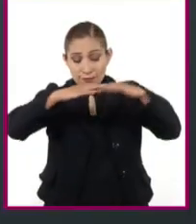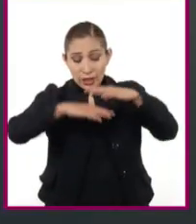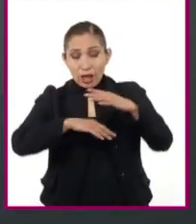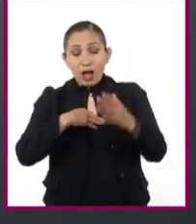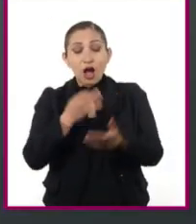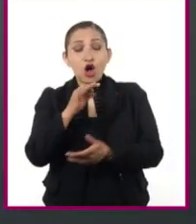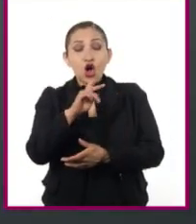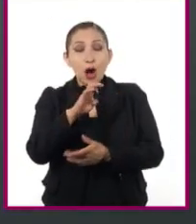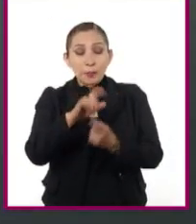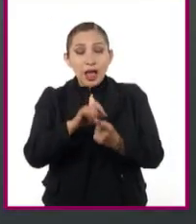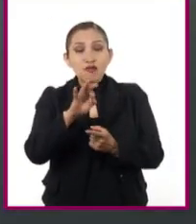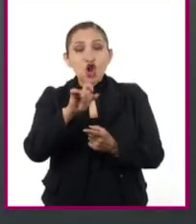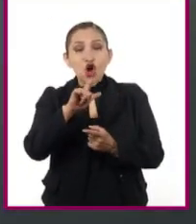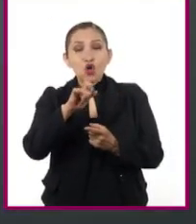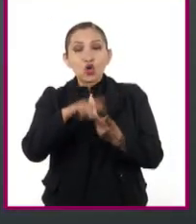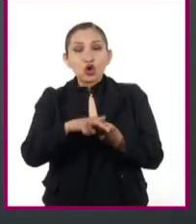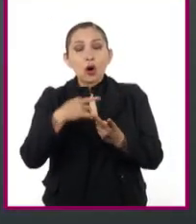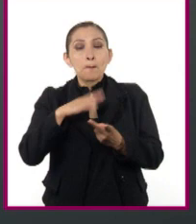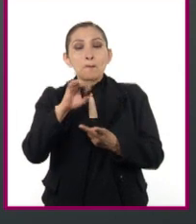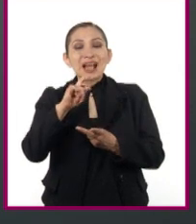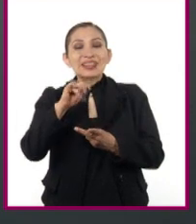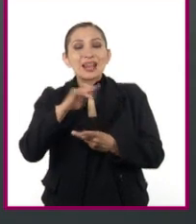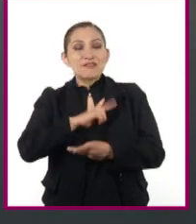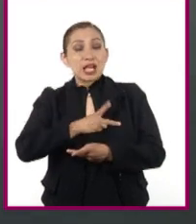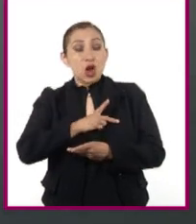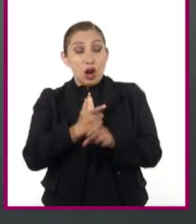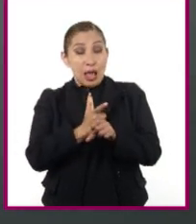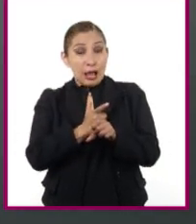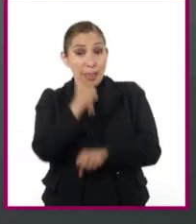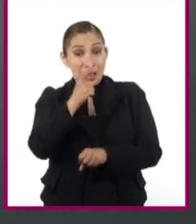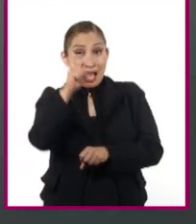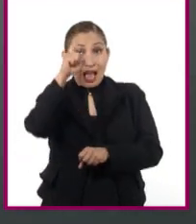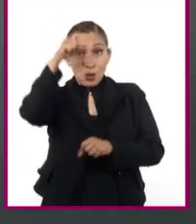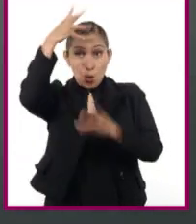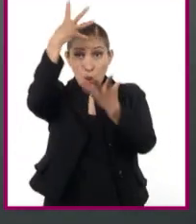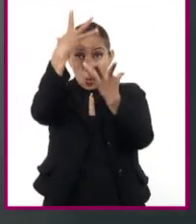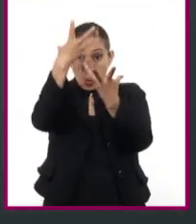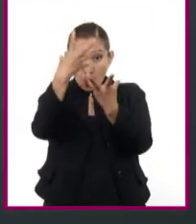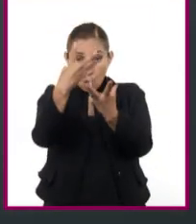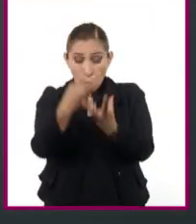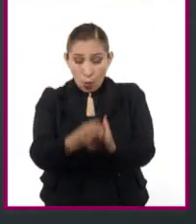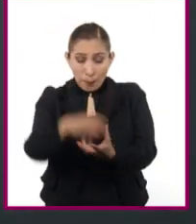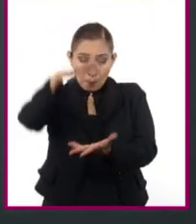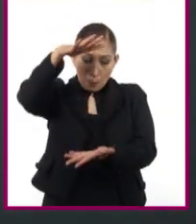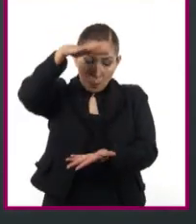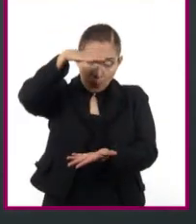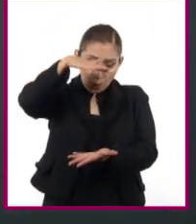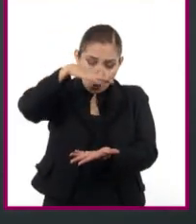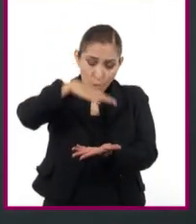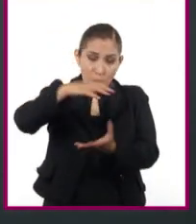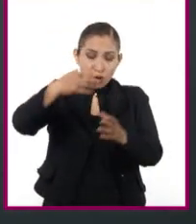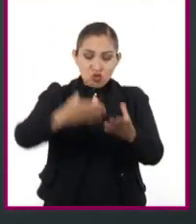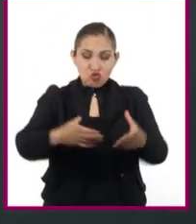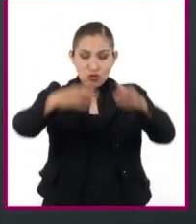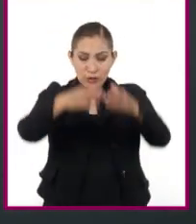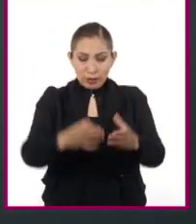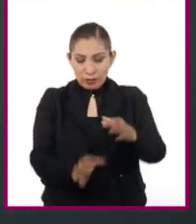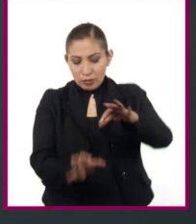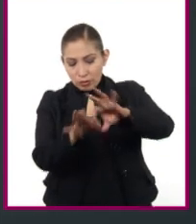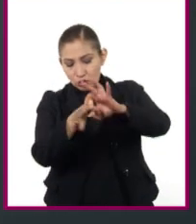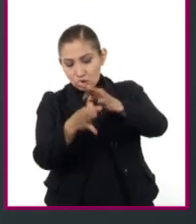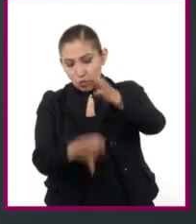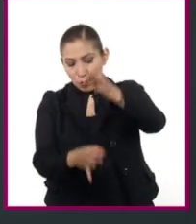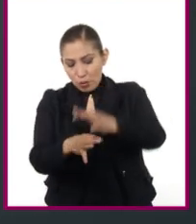cobre, fluoruro, bacterias y virus. La gravedad empuja el agua hacia abajo a través de una serie de cubetas conectadas